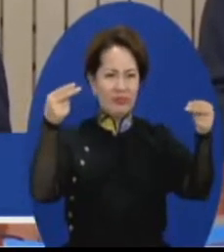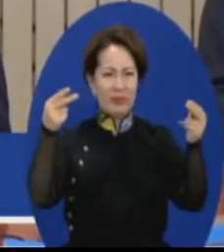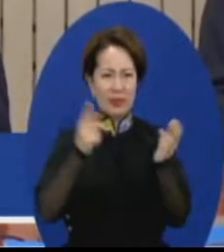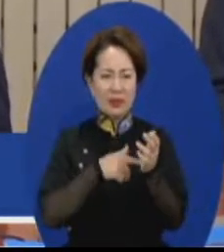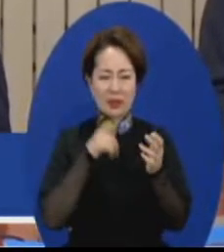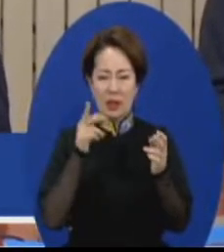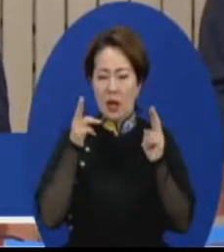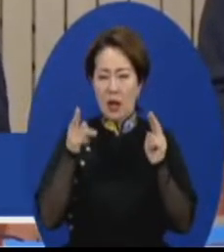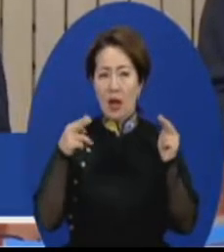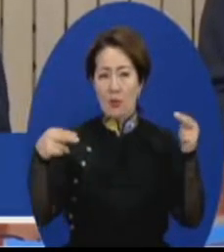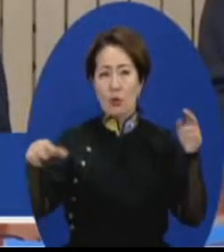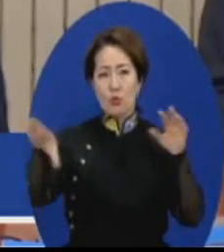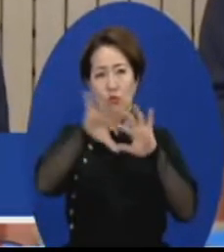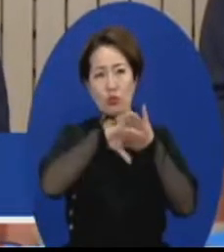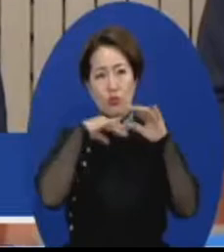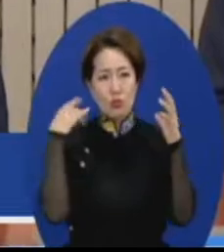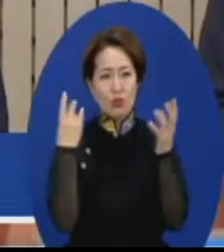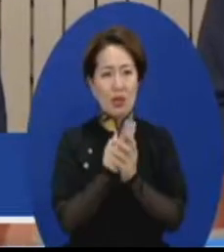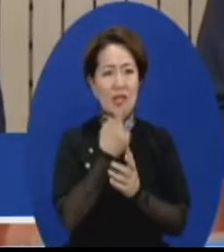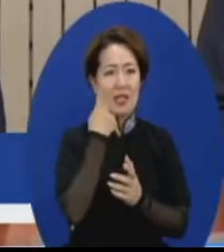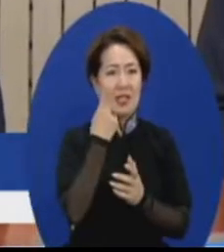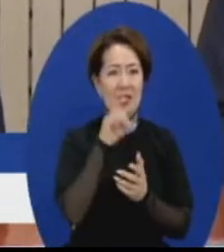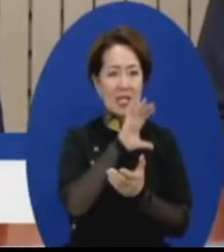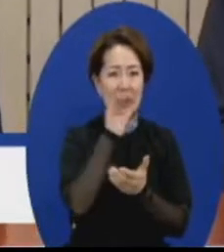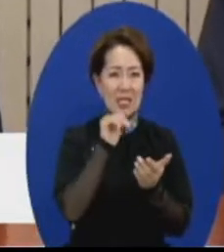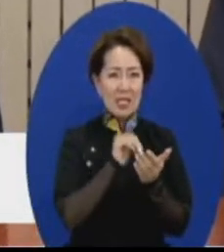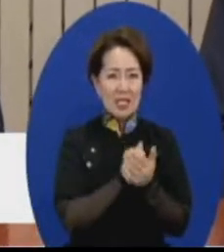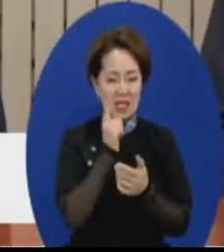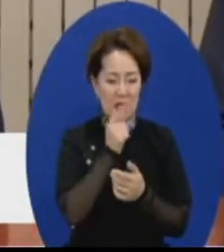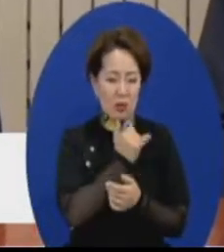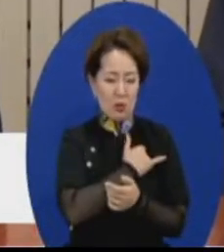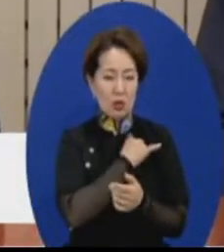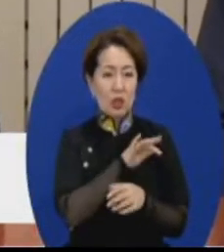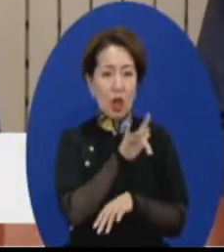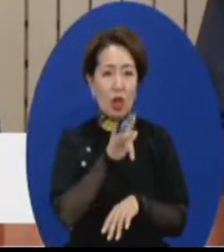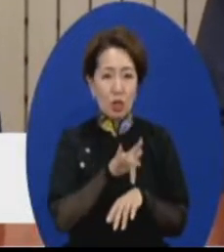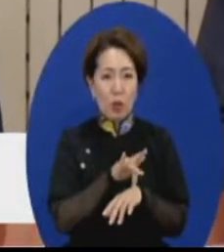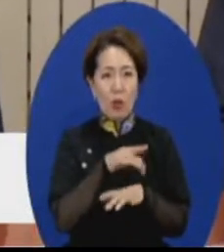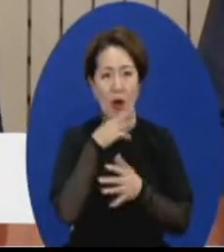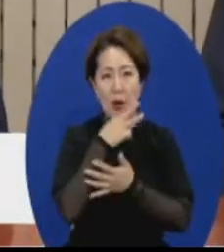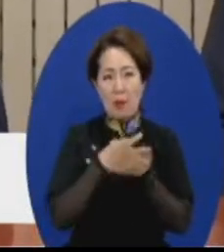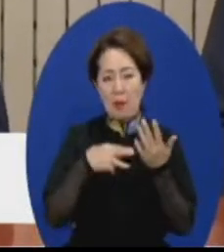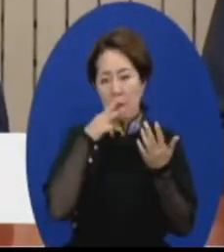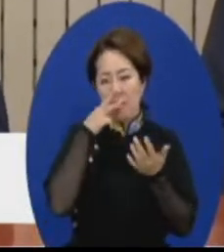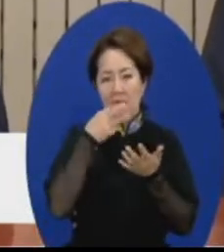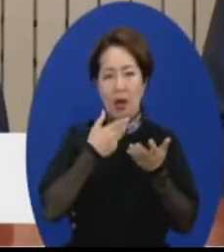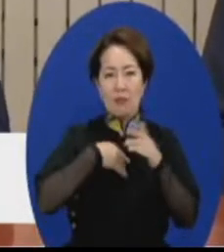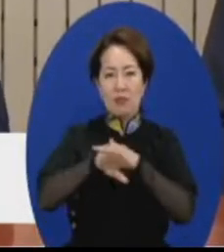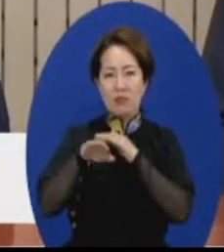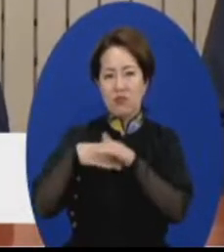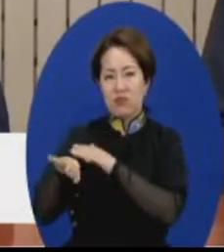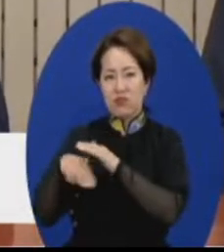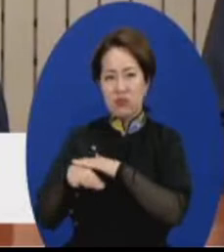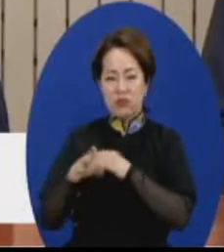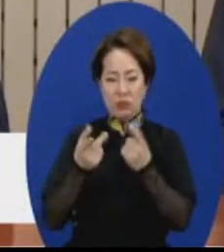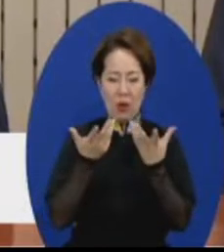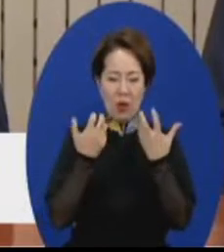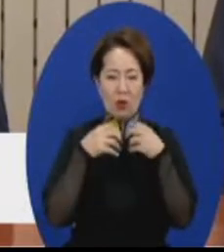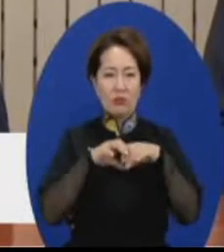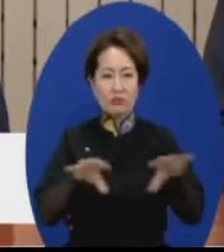Тэр камерууд нь нэгдсэн стандарттай нэг удирдлагын төвтэй мэдээлэл хуваалцдаг олон ийм сүлжээтэй байх